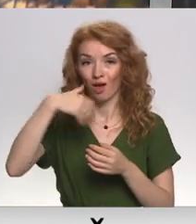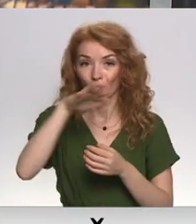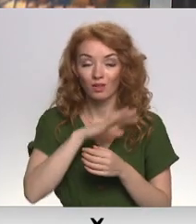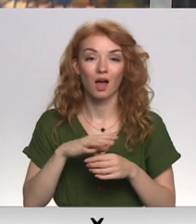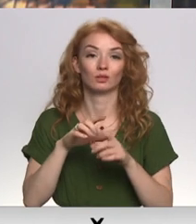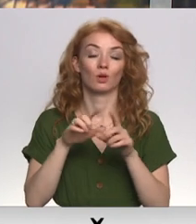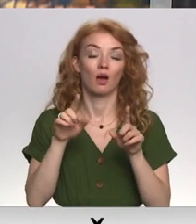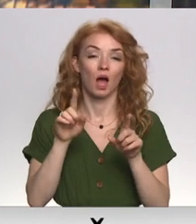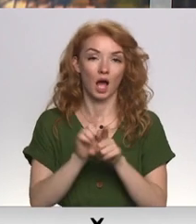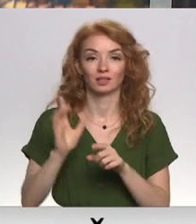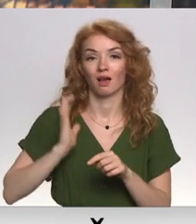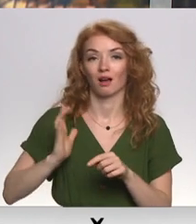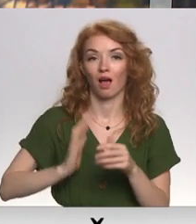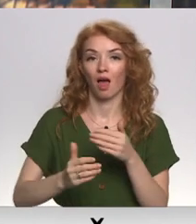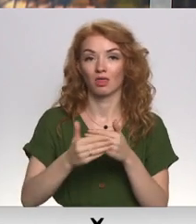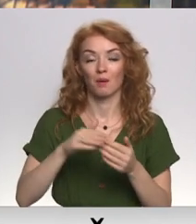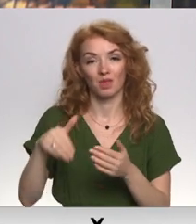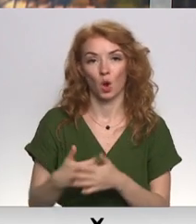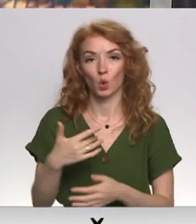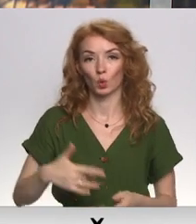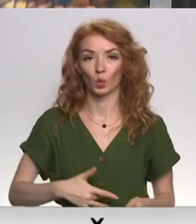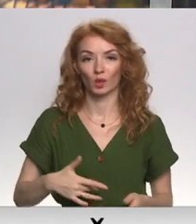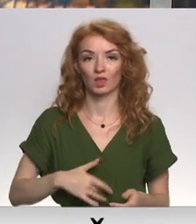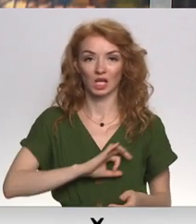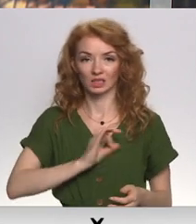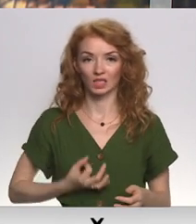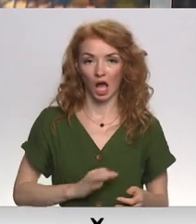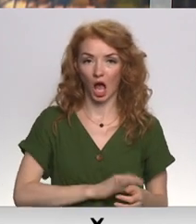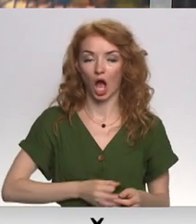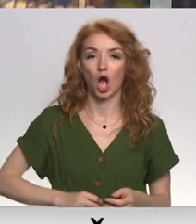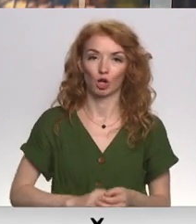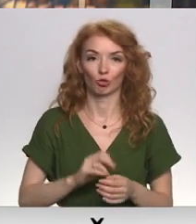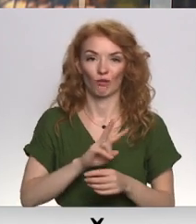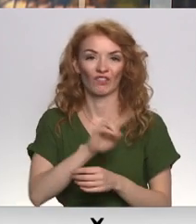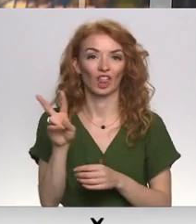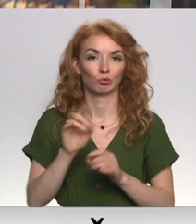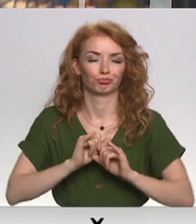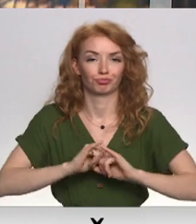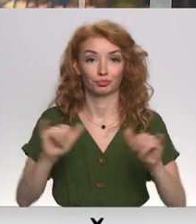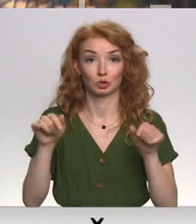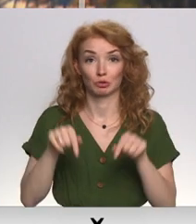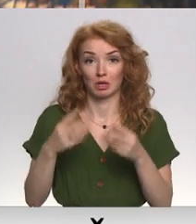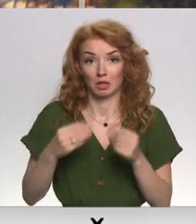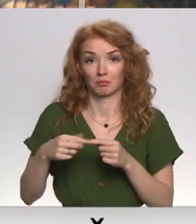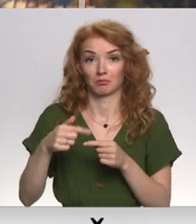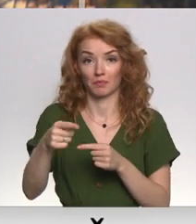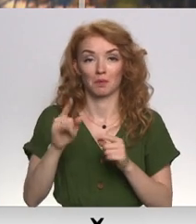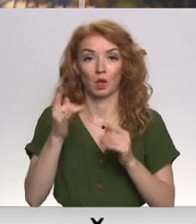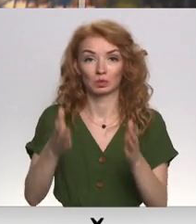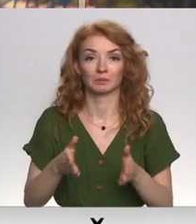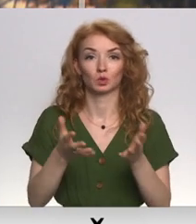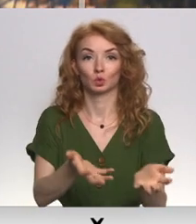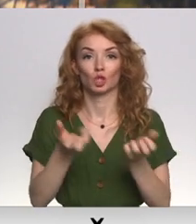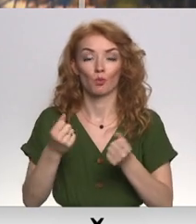skolās, gaidāms arī jauns kuņģa un zārņu trakta vīrusu uzliesmojums. Jau šajās dienās bērnu slimnīcas uzņemšanas